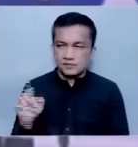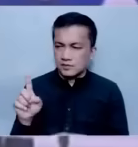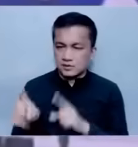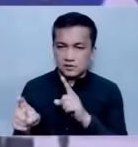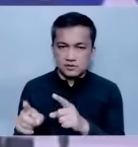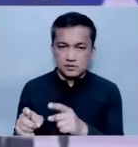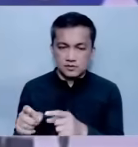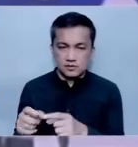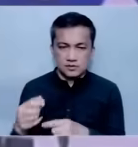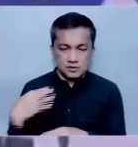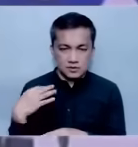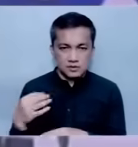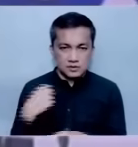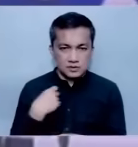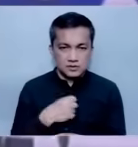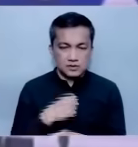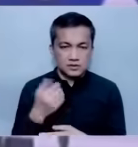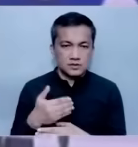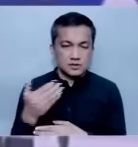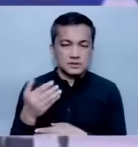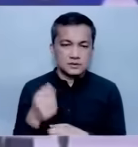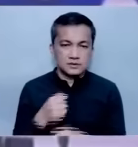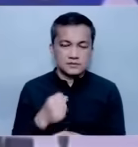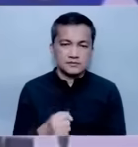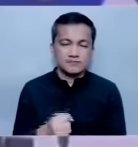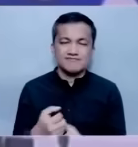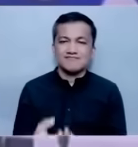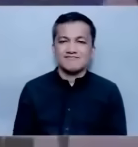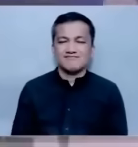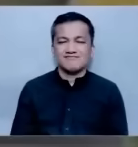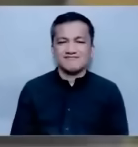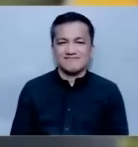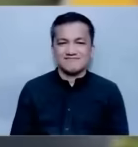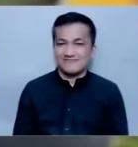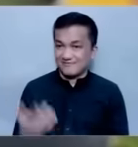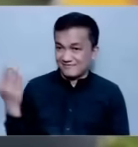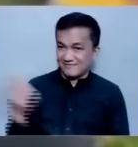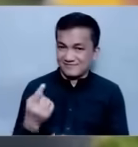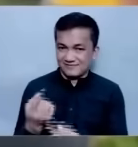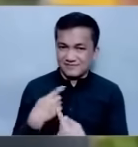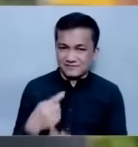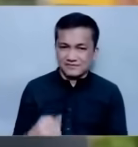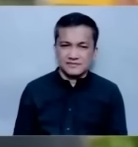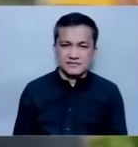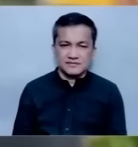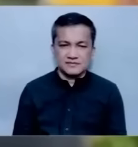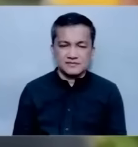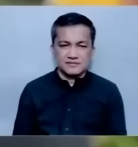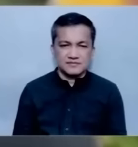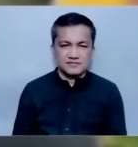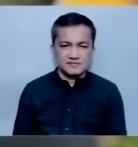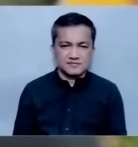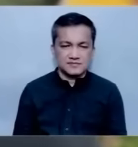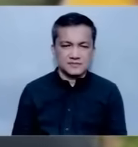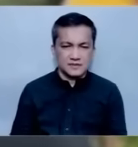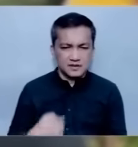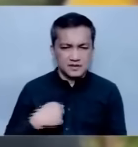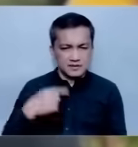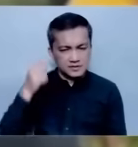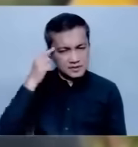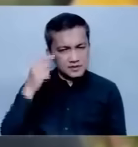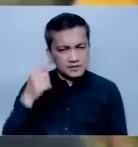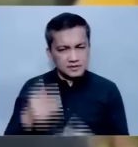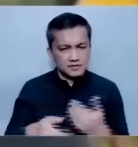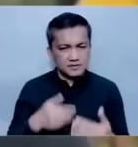siya bilang senador sa susunod na taon, sagot ni Rodriguez. I'm still in the process of completing my